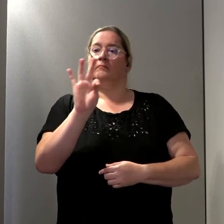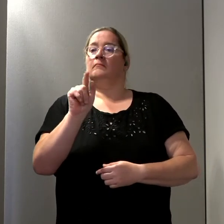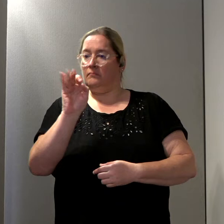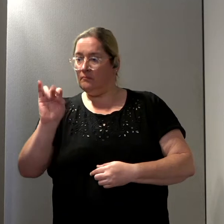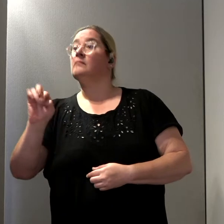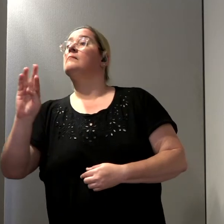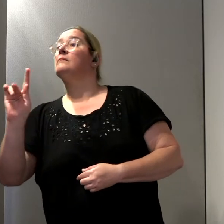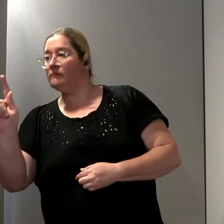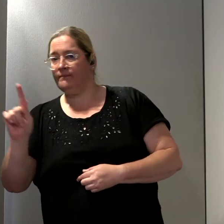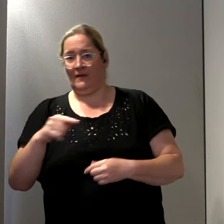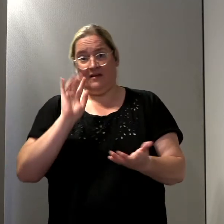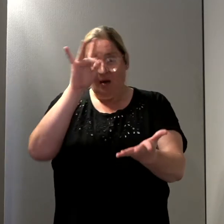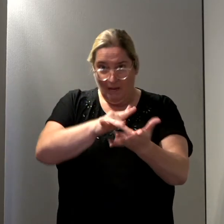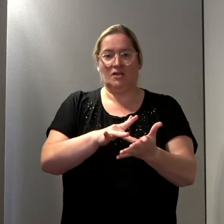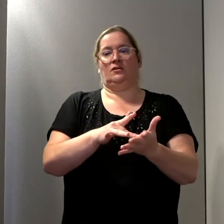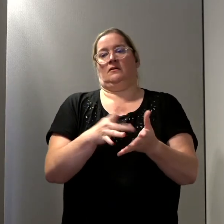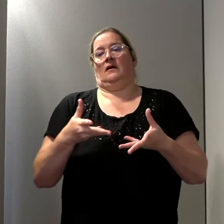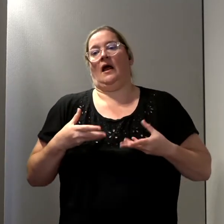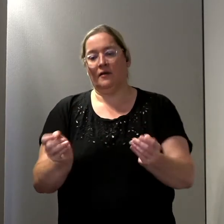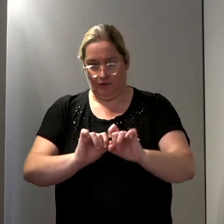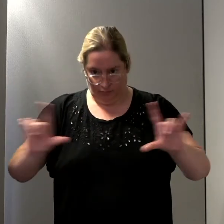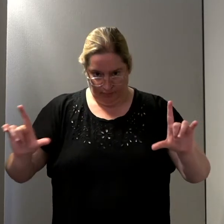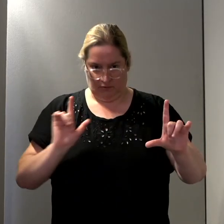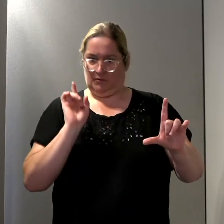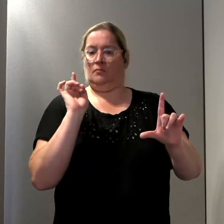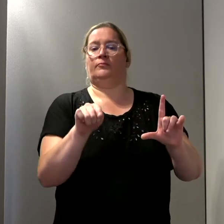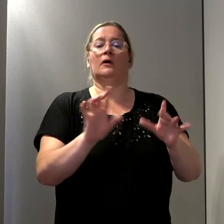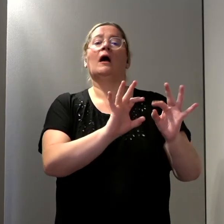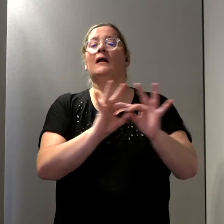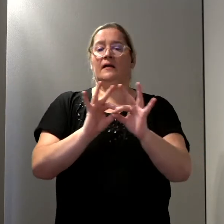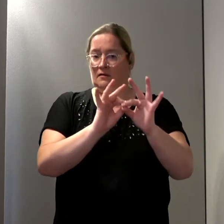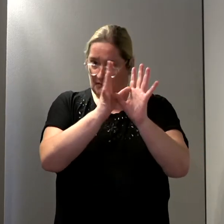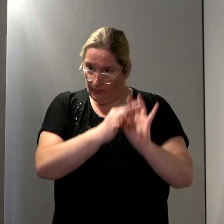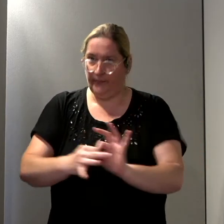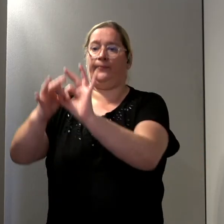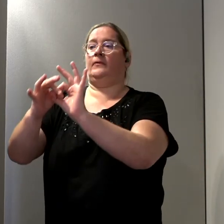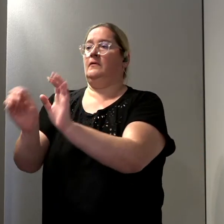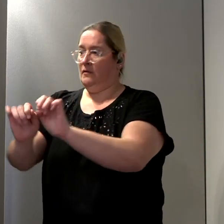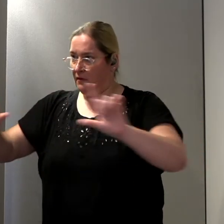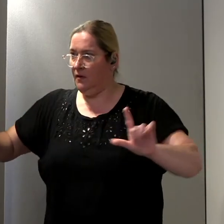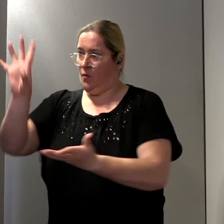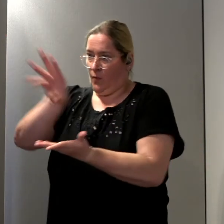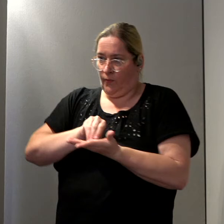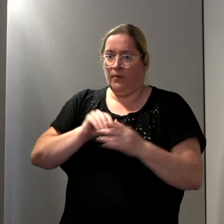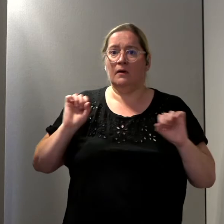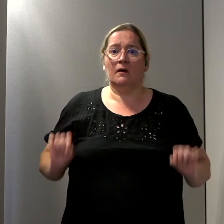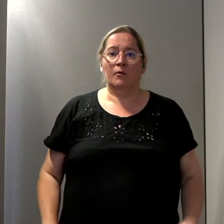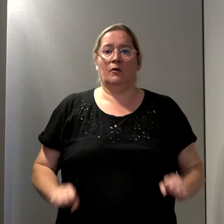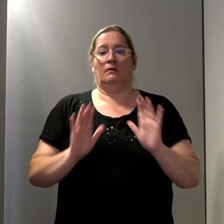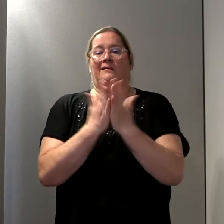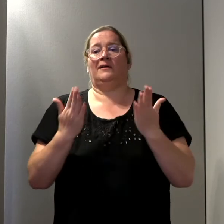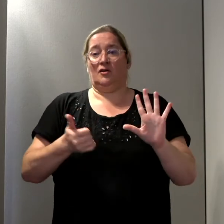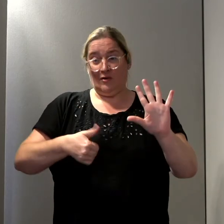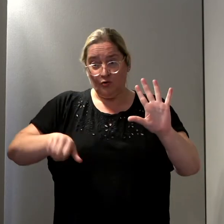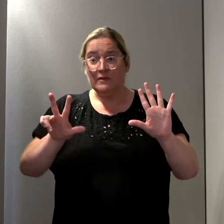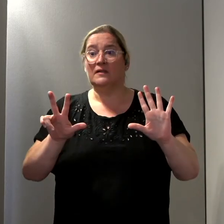www.brainnet.org, et dès la page d'accueil, vous trouverez un lien vers ce guide qui est téléchargeable. C'est un guide en 68 pages,